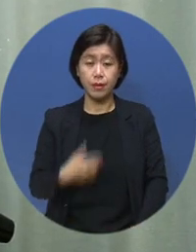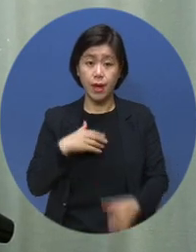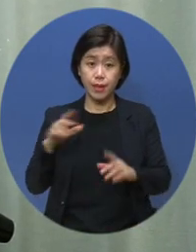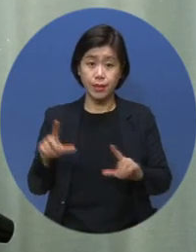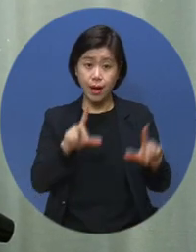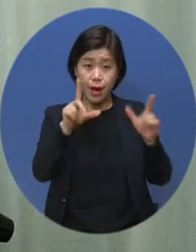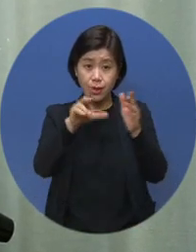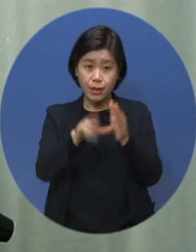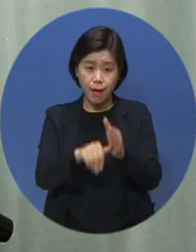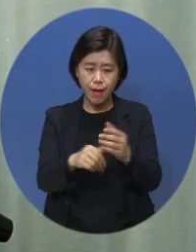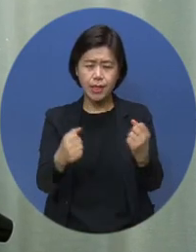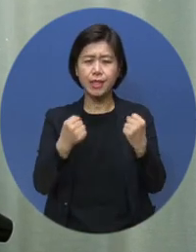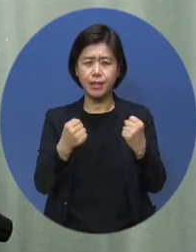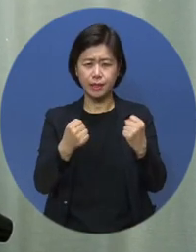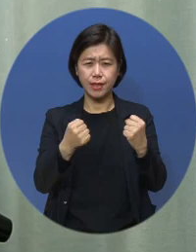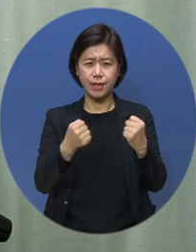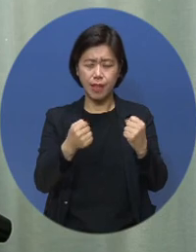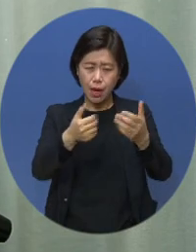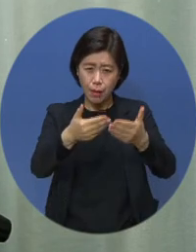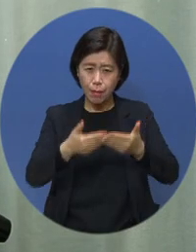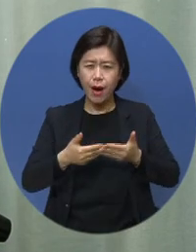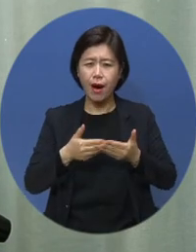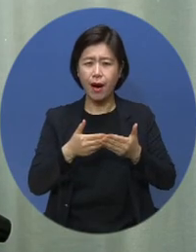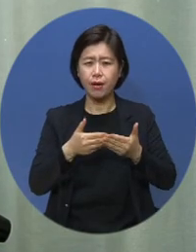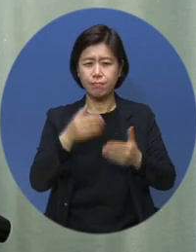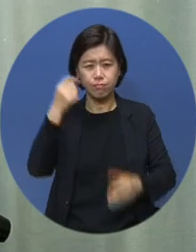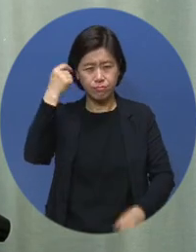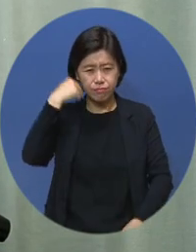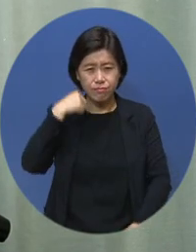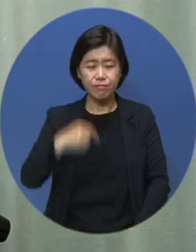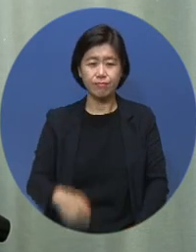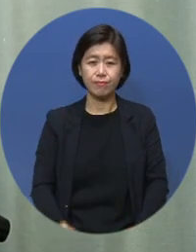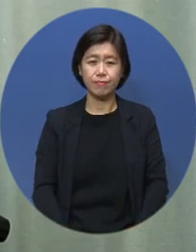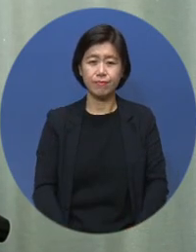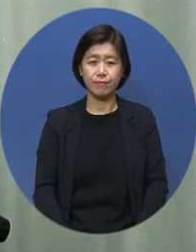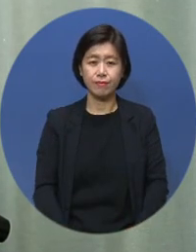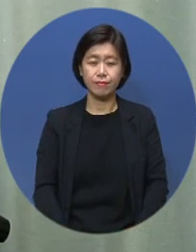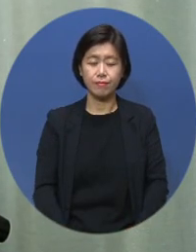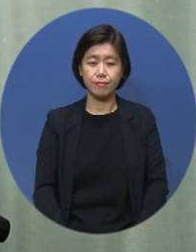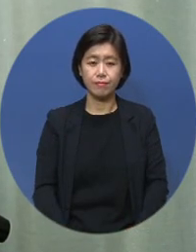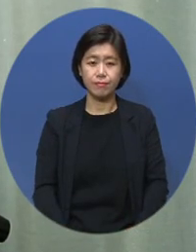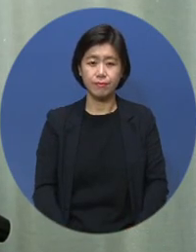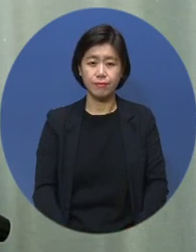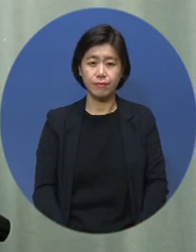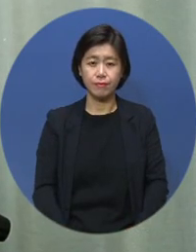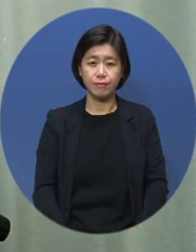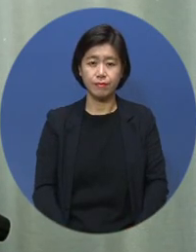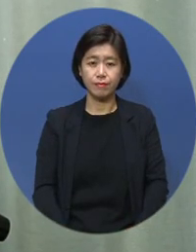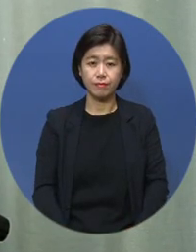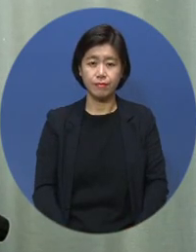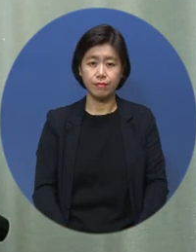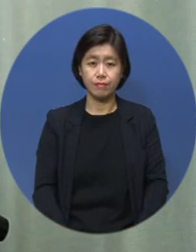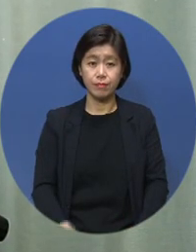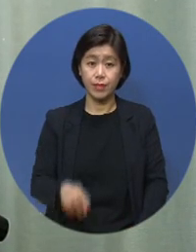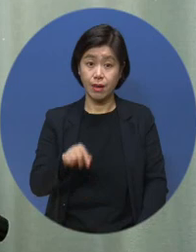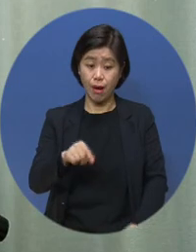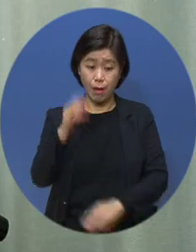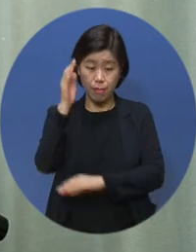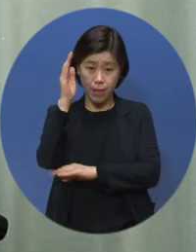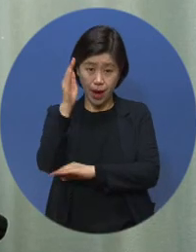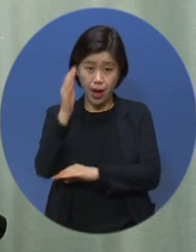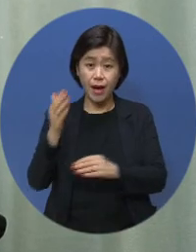에너지를 제가 마 충전해 가지고 오는 것 같아요 그래서 참 뭐 이리 이리